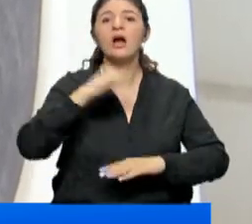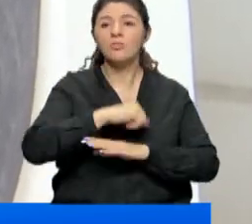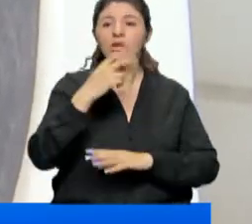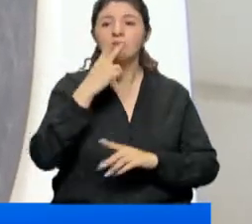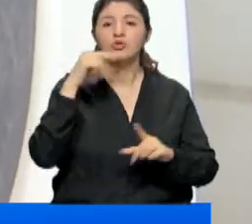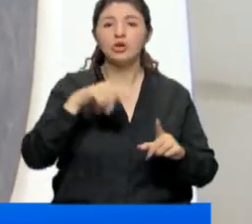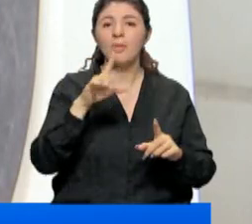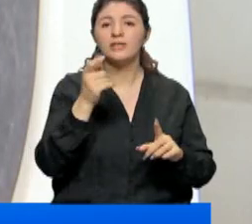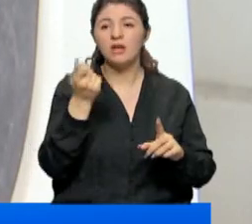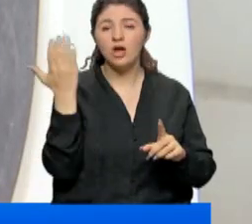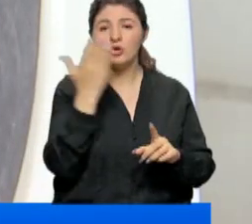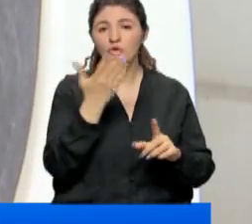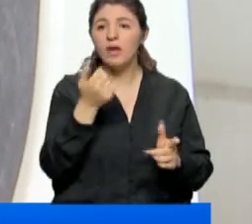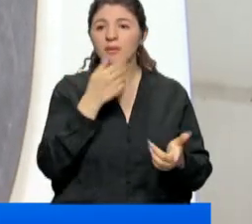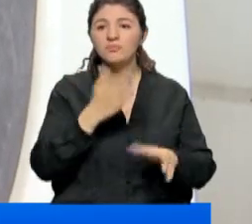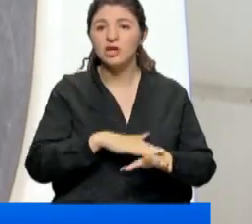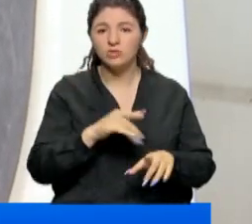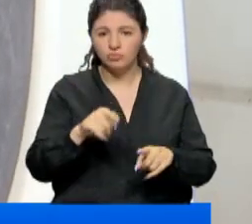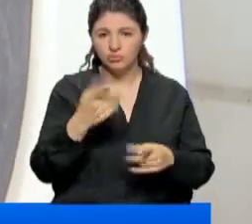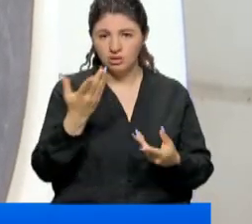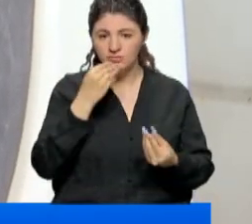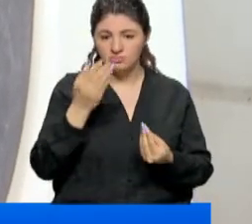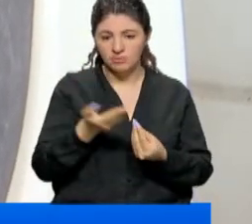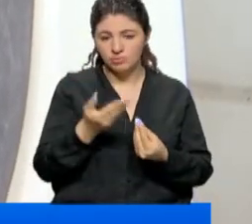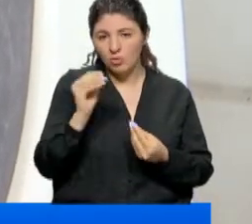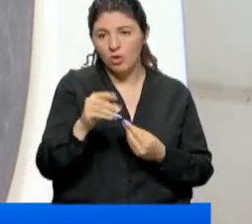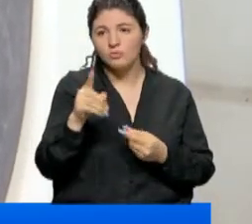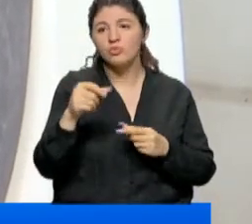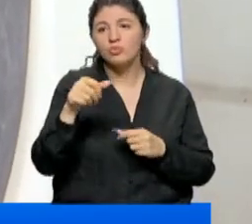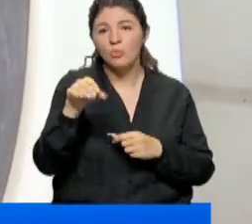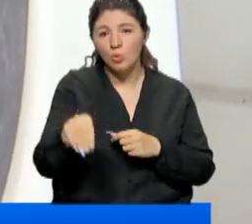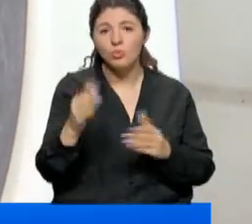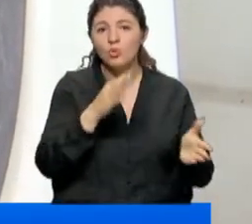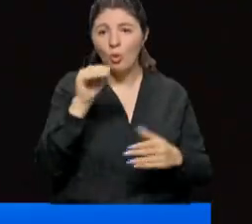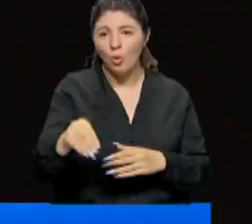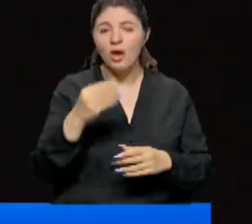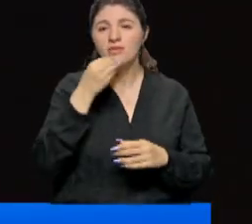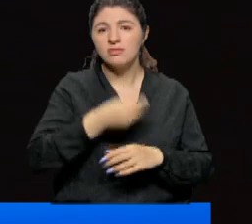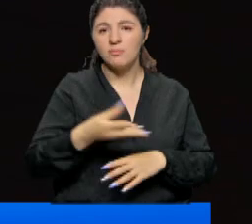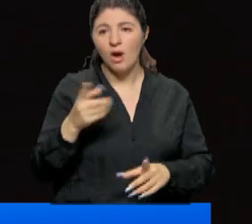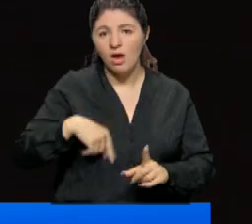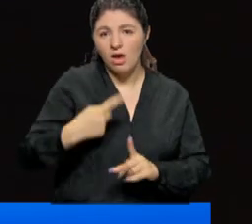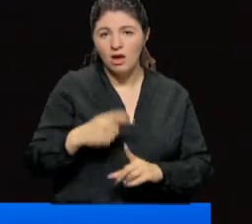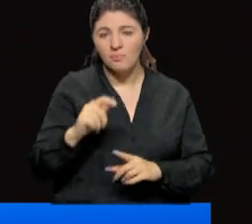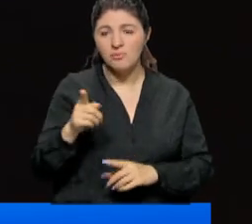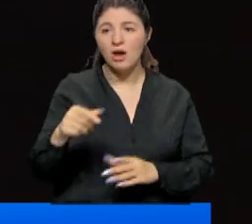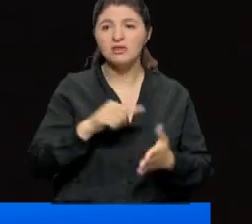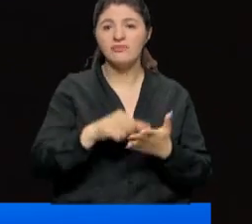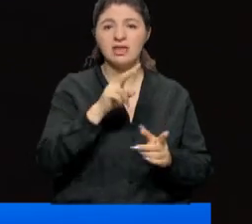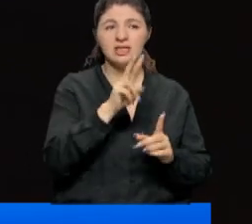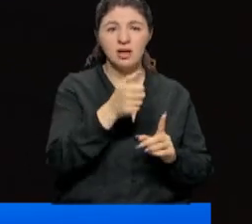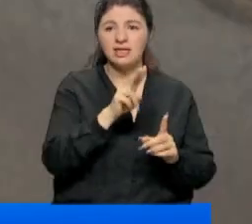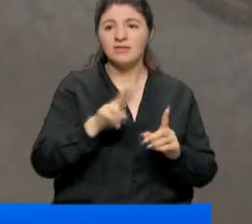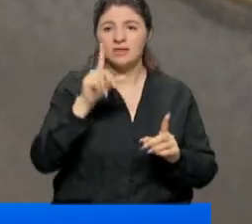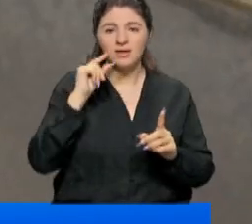an Samsun 15 liraya gidiyor adam ne yapacak yani bunu sebze koyuyor adam bunu ona koyu adam bunu yeme koyu takvimler 26 mayıs'tan